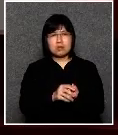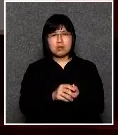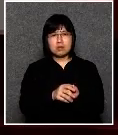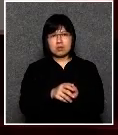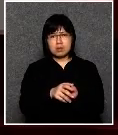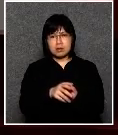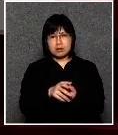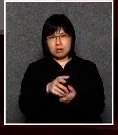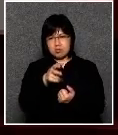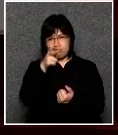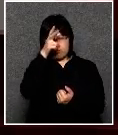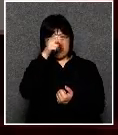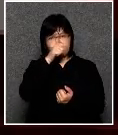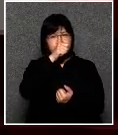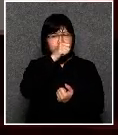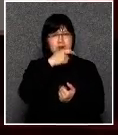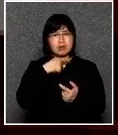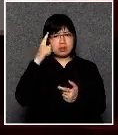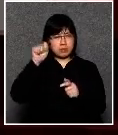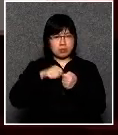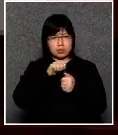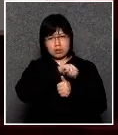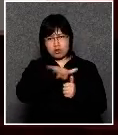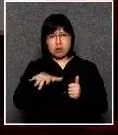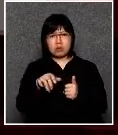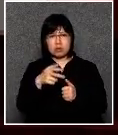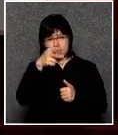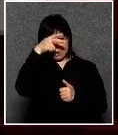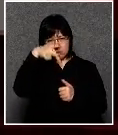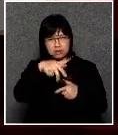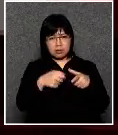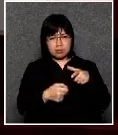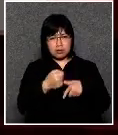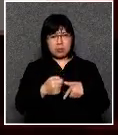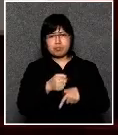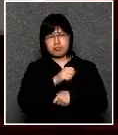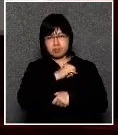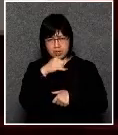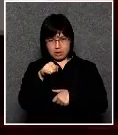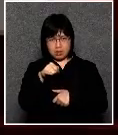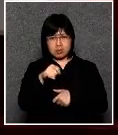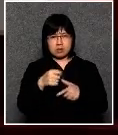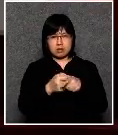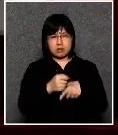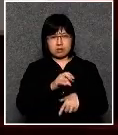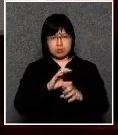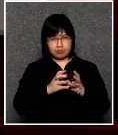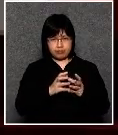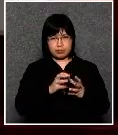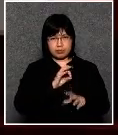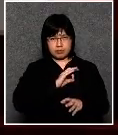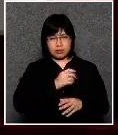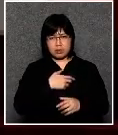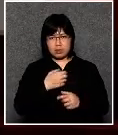習性啊，唔可以影響呢一個所謂行政公平，係嘛？ 公營嘅機構向市民要提